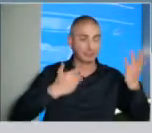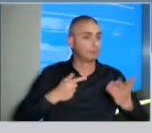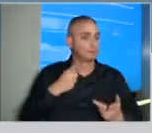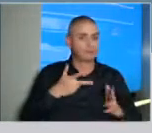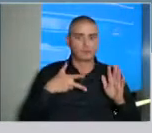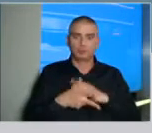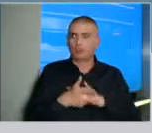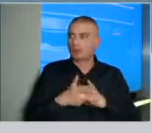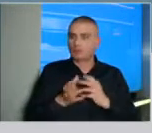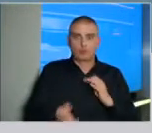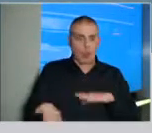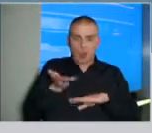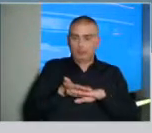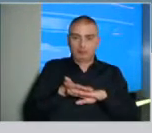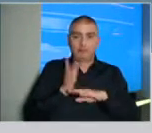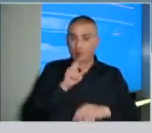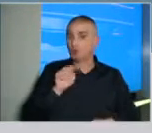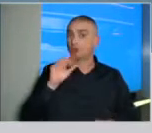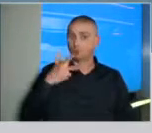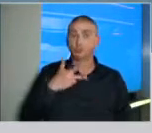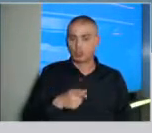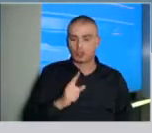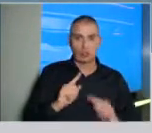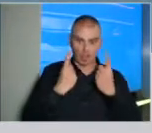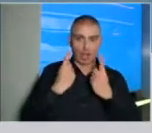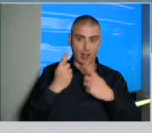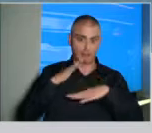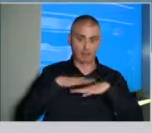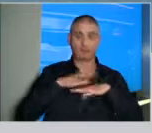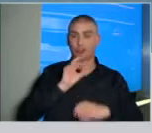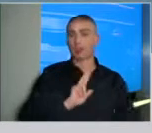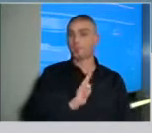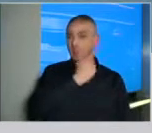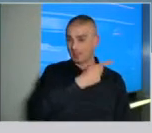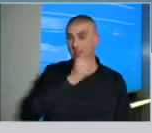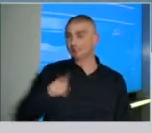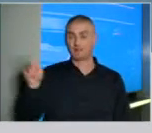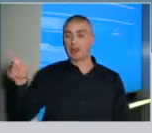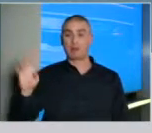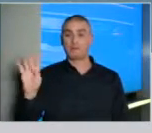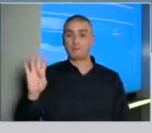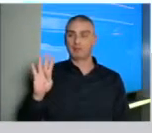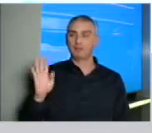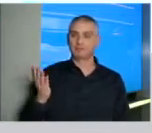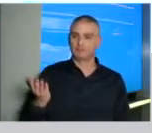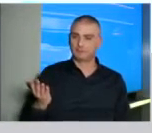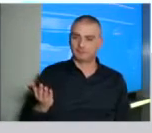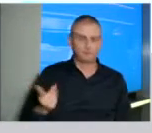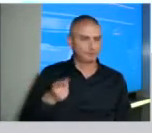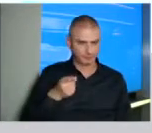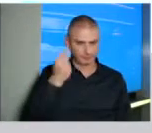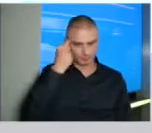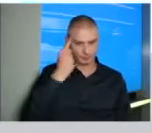הצוללות בכלל לא צף בינתיים, וגם הנושא של הצוללות קרה בקדנציה של בני גנץ ושל נתניהו. אכן. רביב, אתה